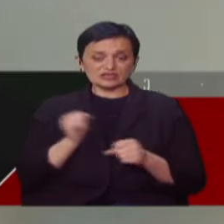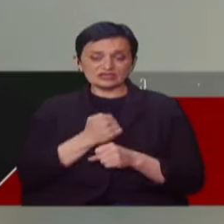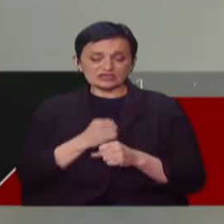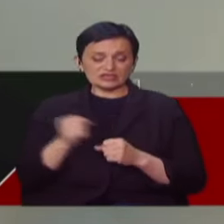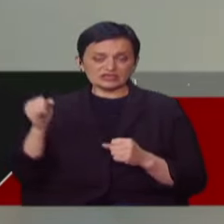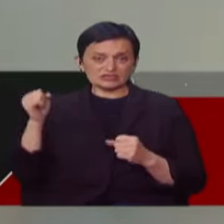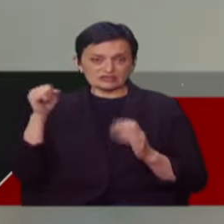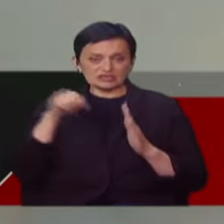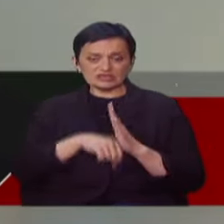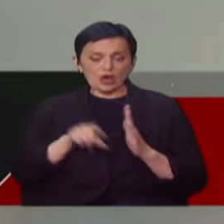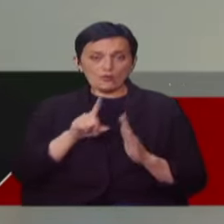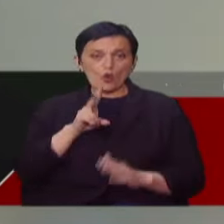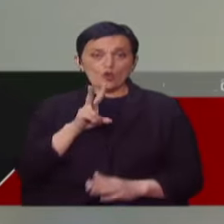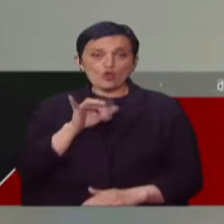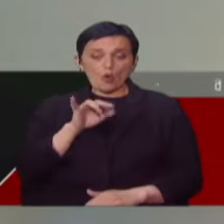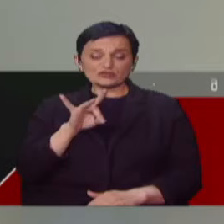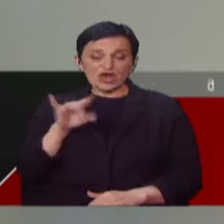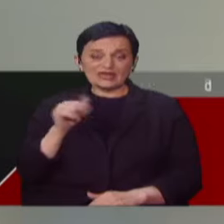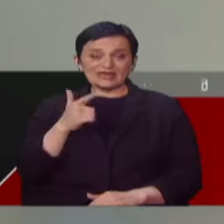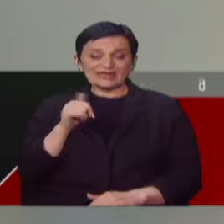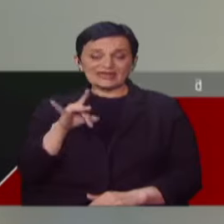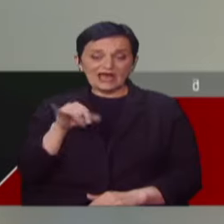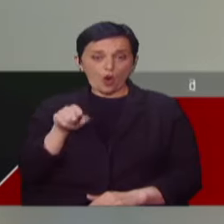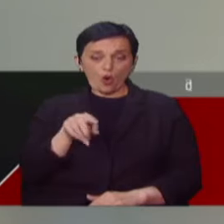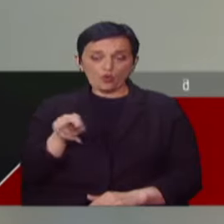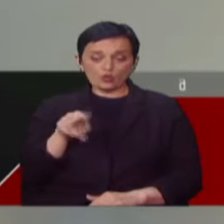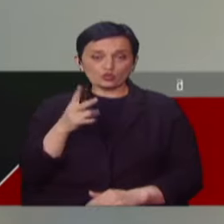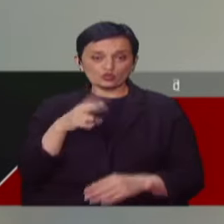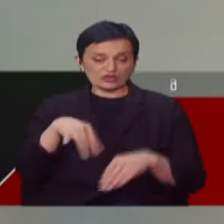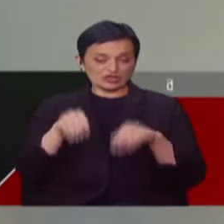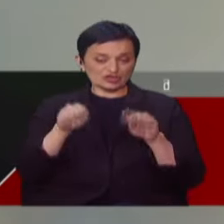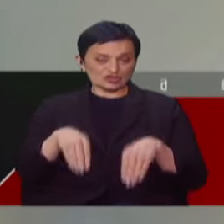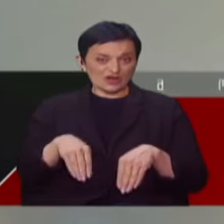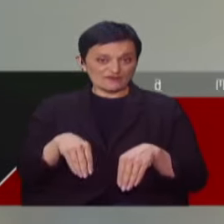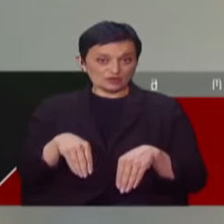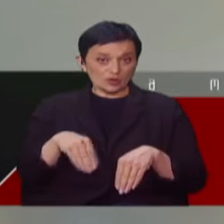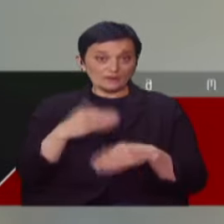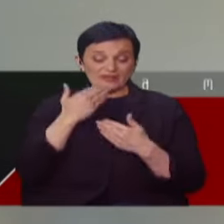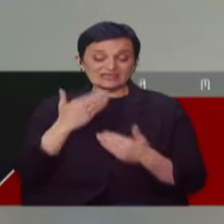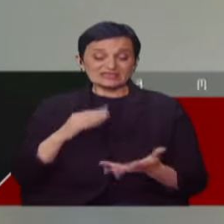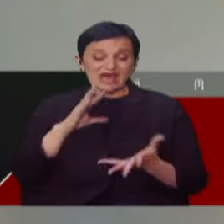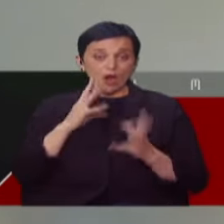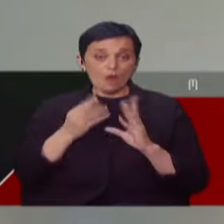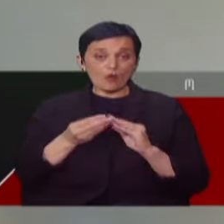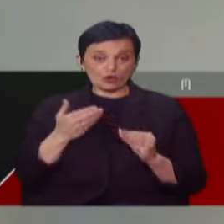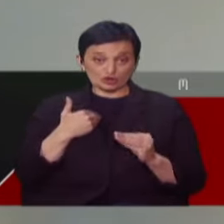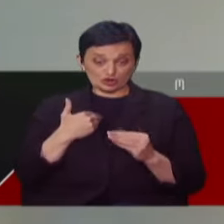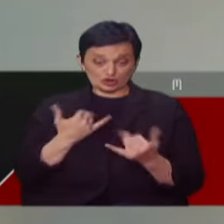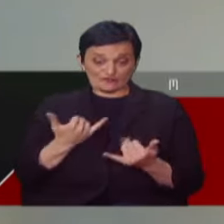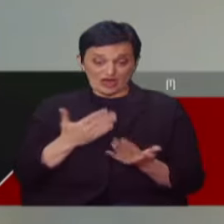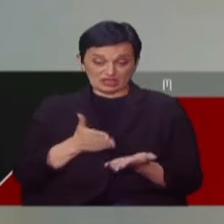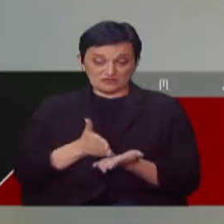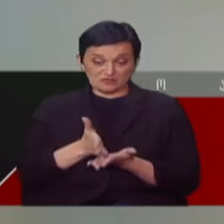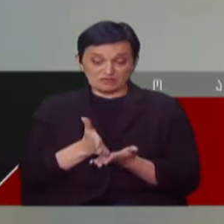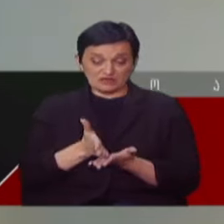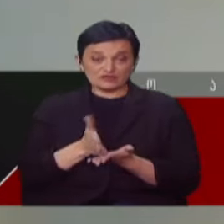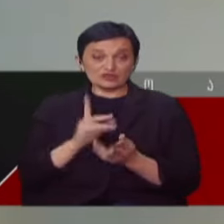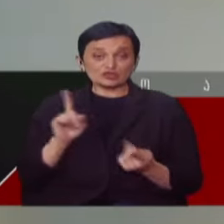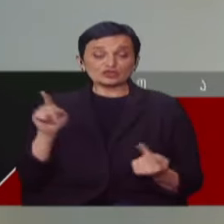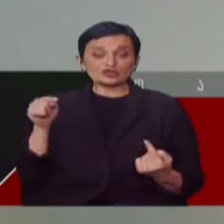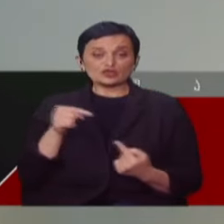რომ ლომჯარიამ და გიგაურმა უნდა შეავსონ დეკლარაციაო. საბოლოო ჯამში ჩვენ აი აქამდე მივდივართ.